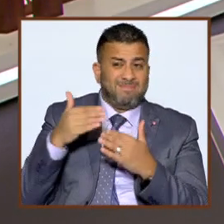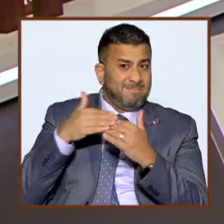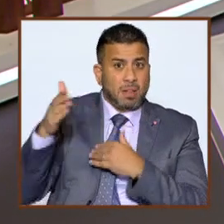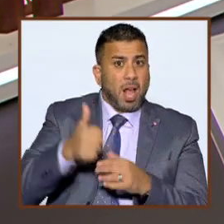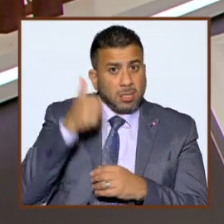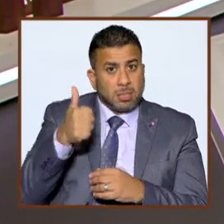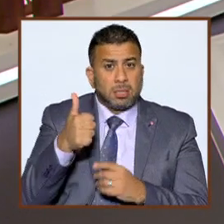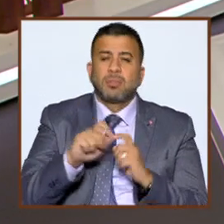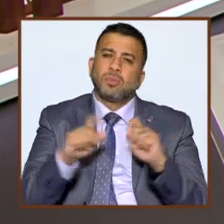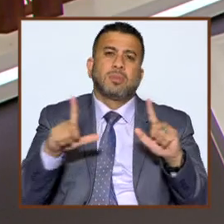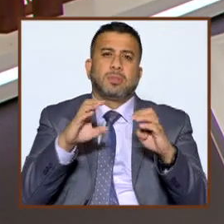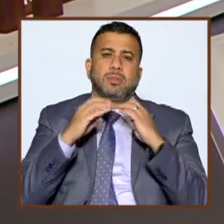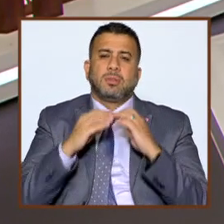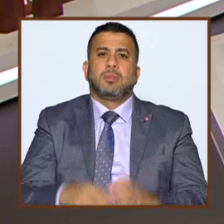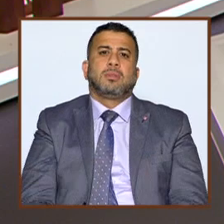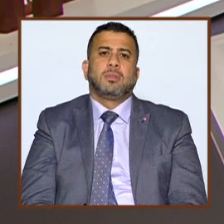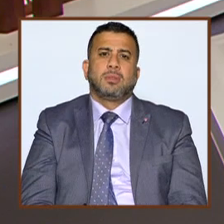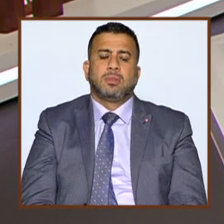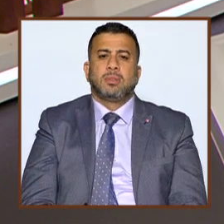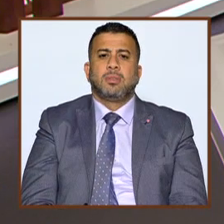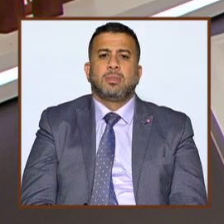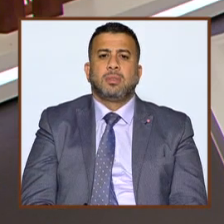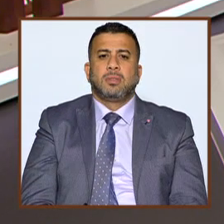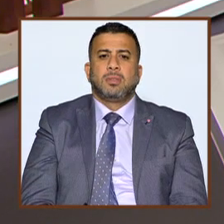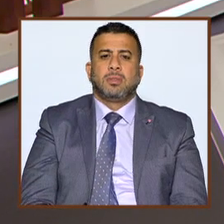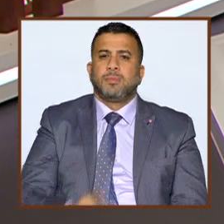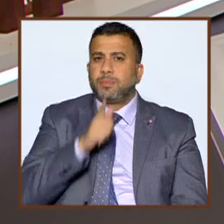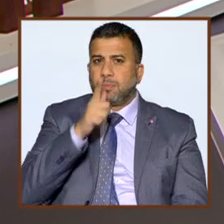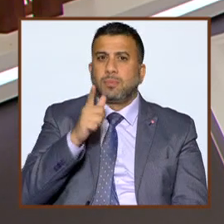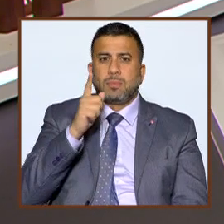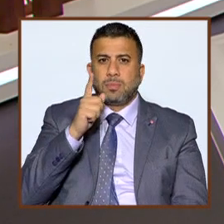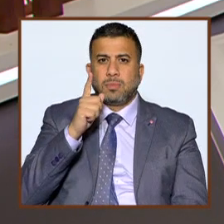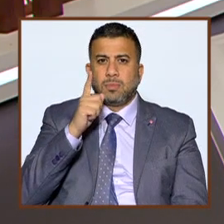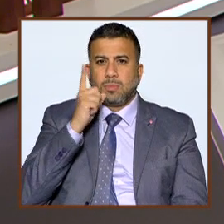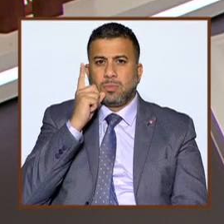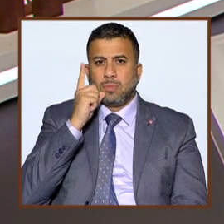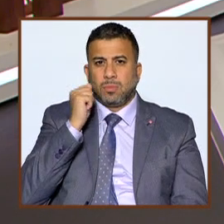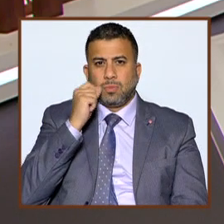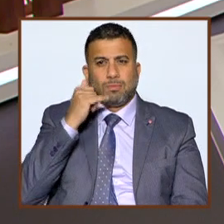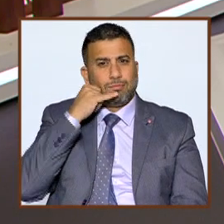الله يحفظك ويبارك فيك. حياك. عندي سؤالين طول عمرك عن المساعد. الله يحفظك.